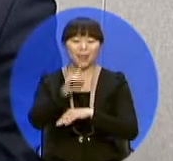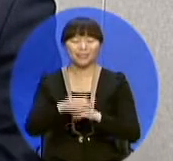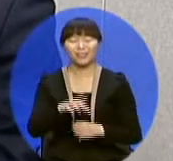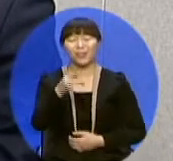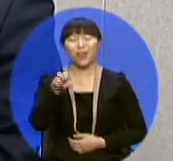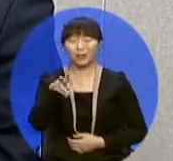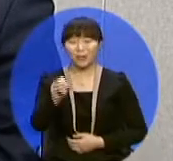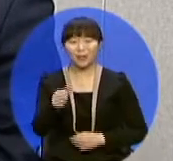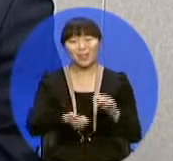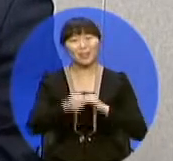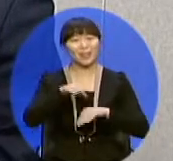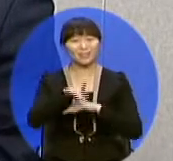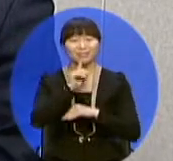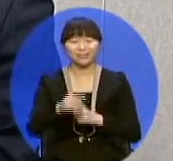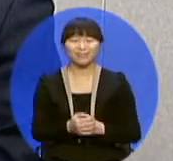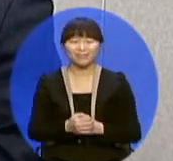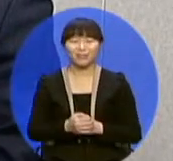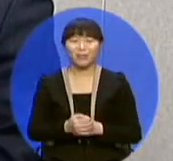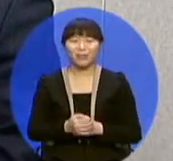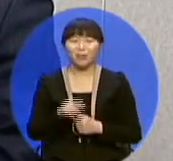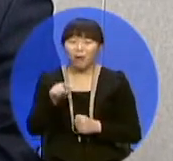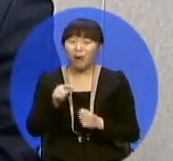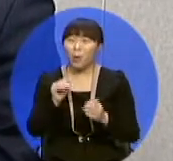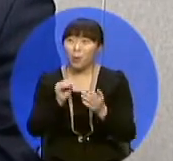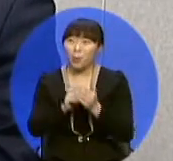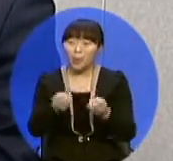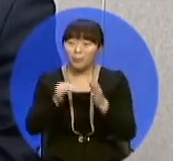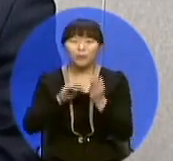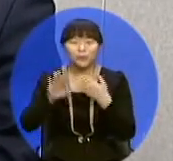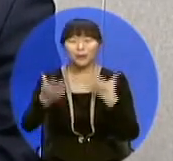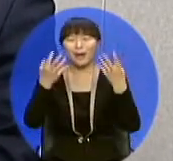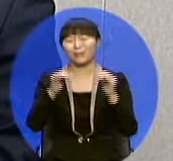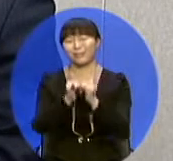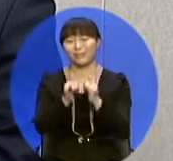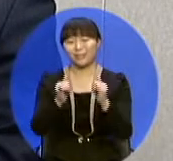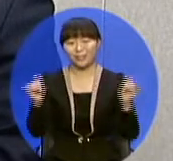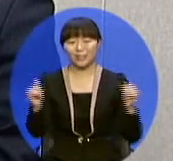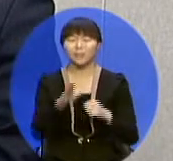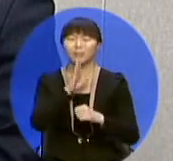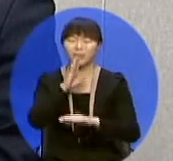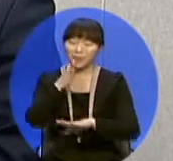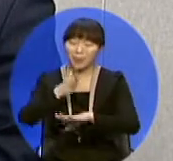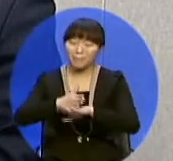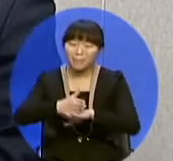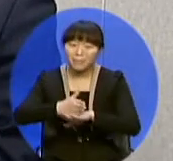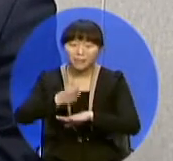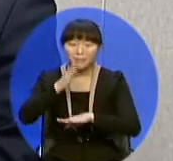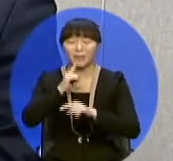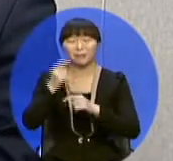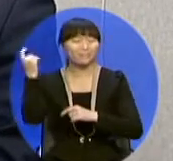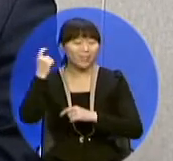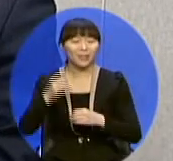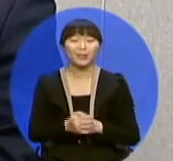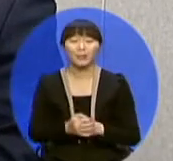제도죠. 네. 근데 그것을 하고 나서 제가 너무 많은 분들한테. 네. 감사의 그런 말씀을